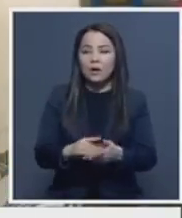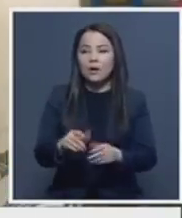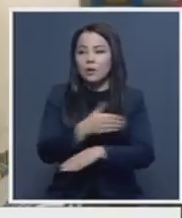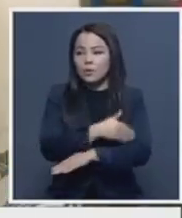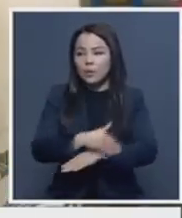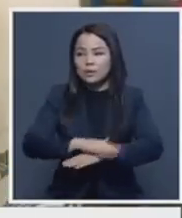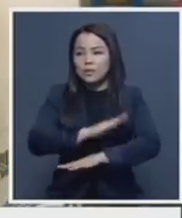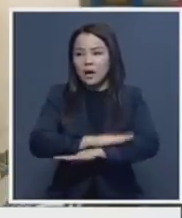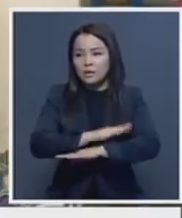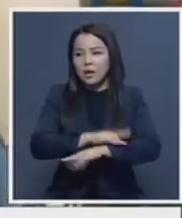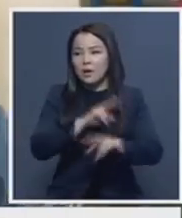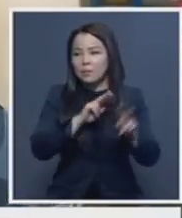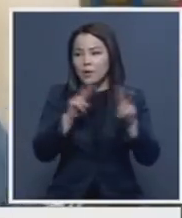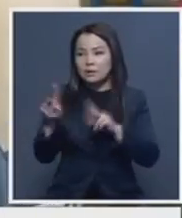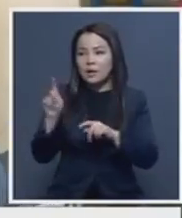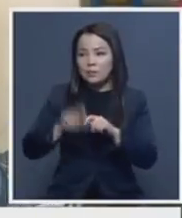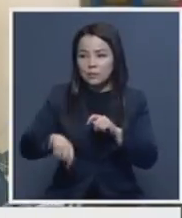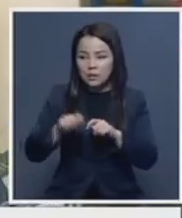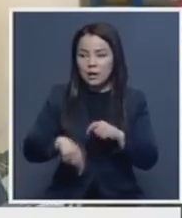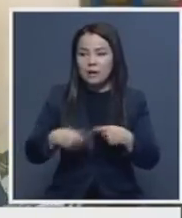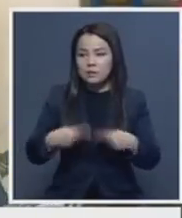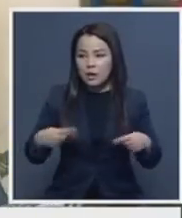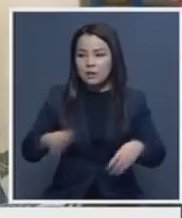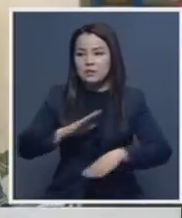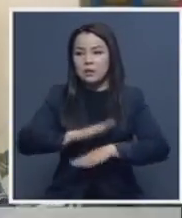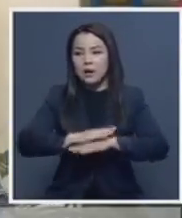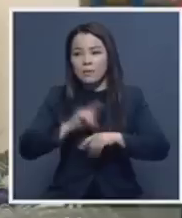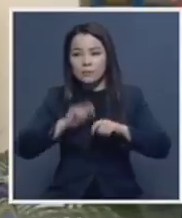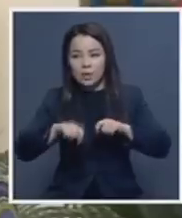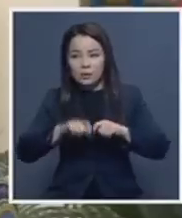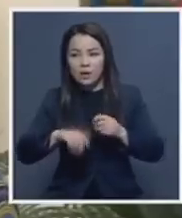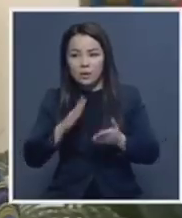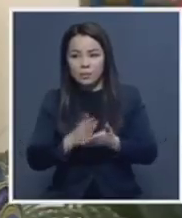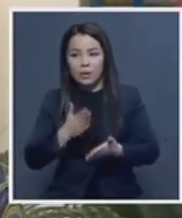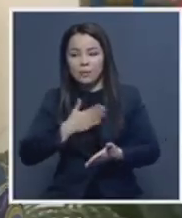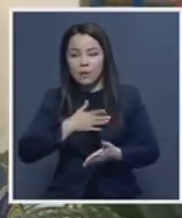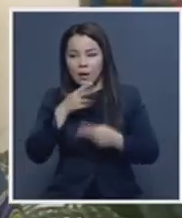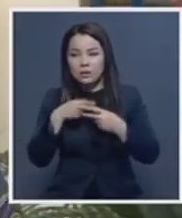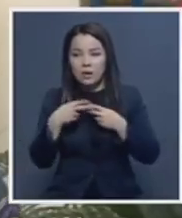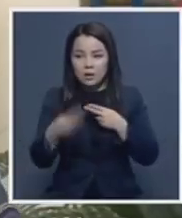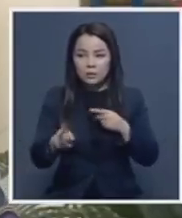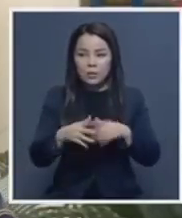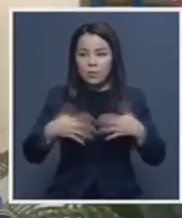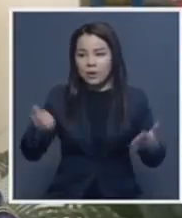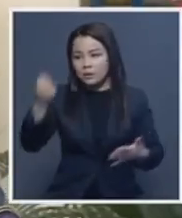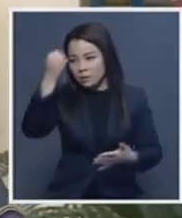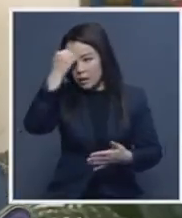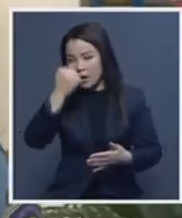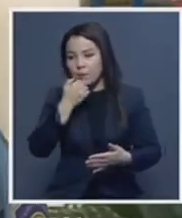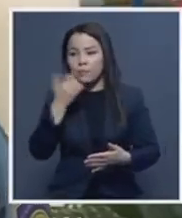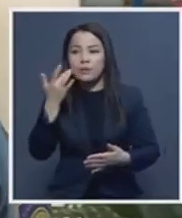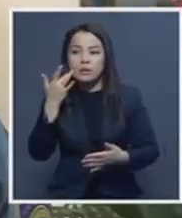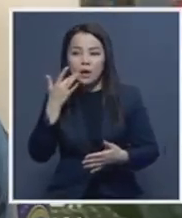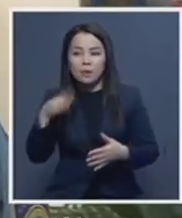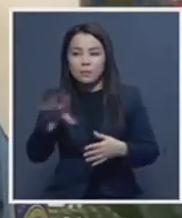қараймыз, түрлі тәртіптерге қараймыз. Мен ізімдегі адамдарға да барлығын рахмет айтамын, себебі олар